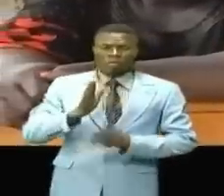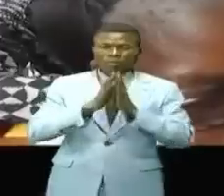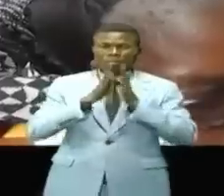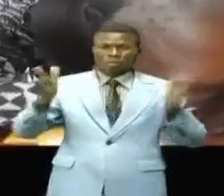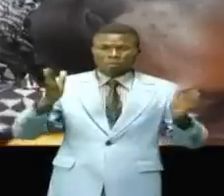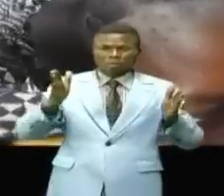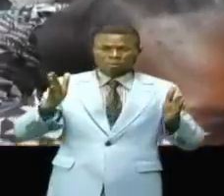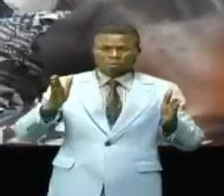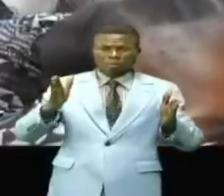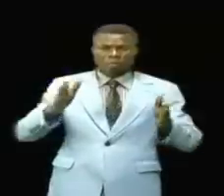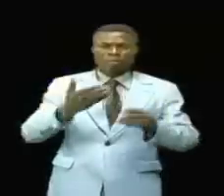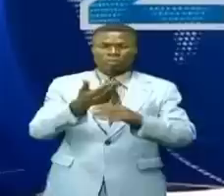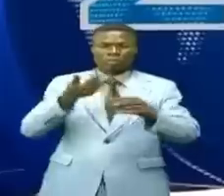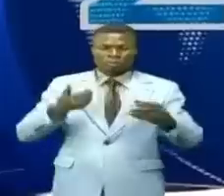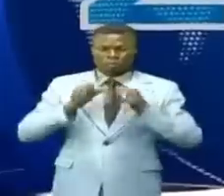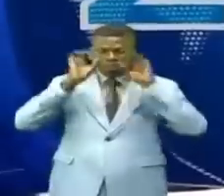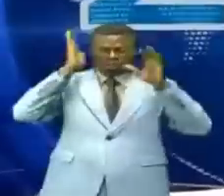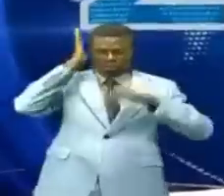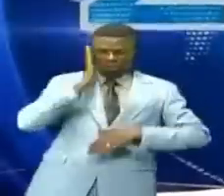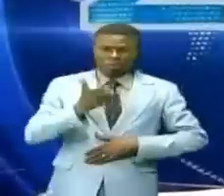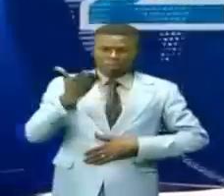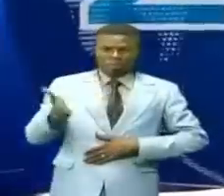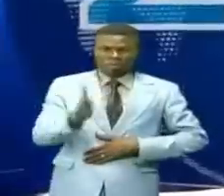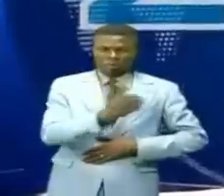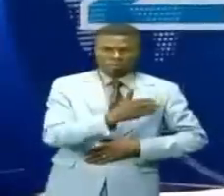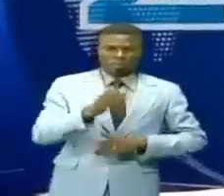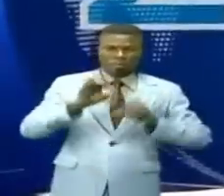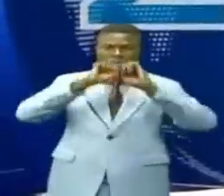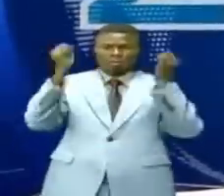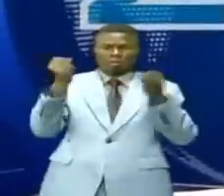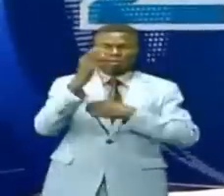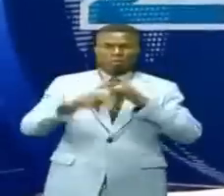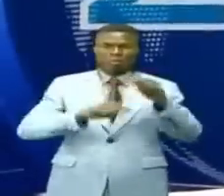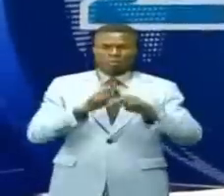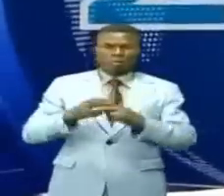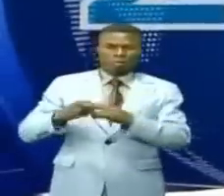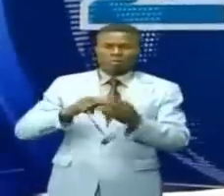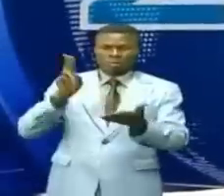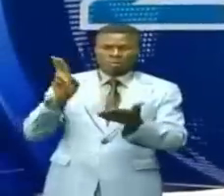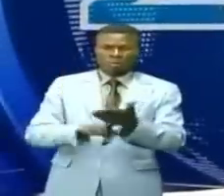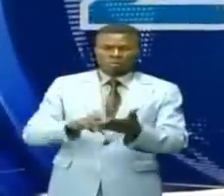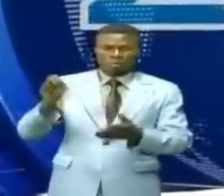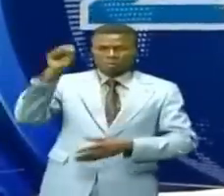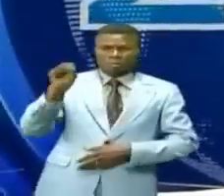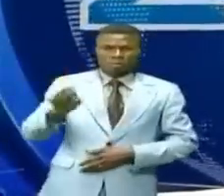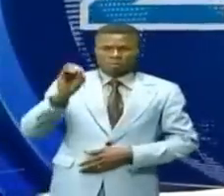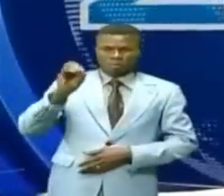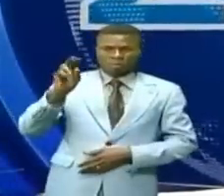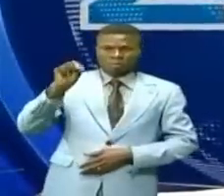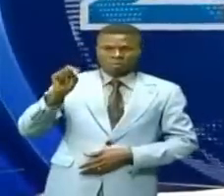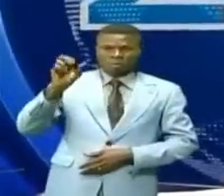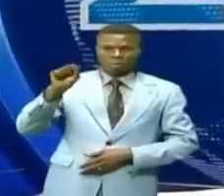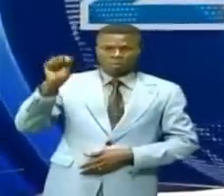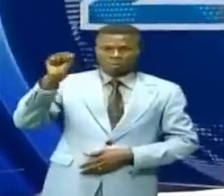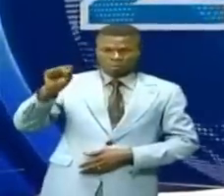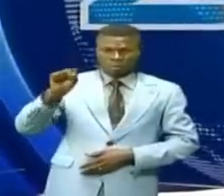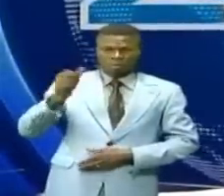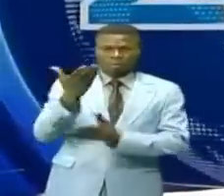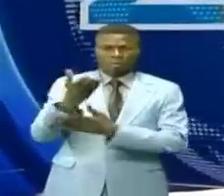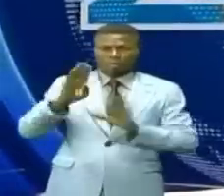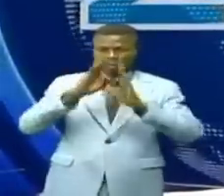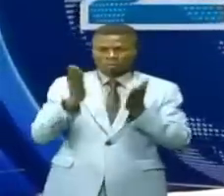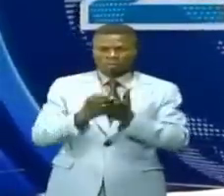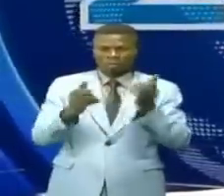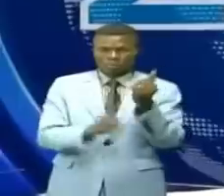des pré-sanctifiés. Et la Société nationale d'assurance, SONAS et ça en sigle, porte à la connaissance de l'opinion